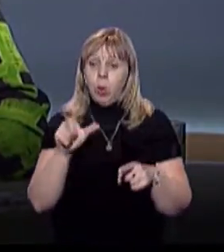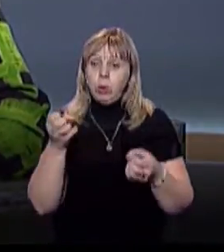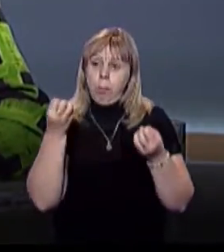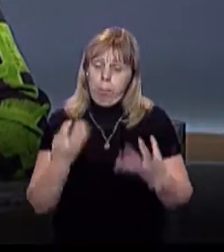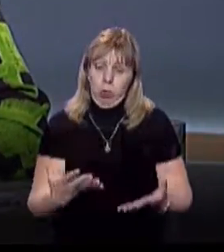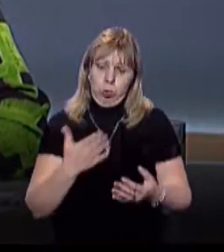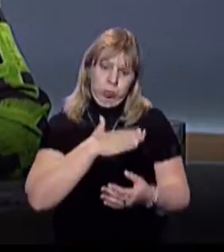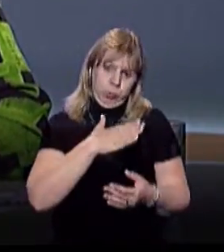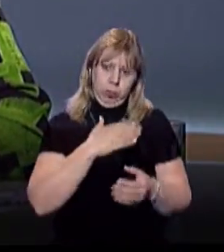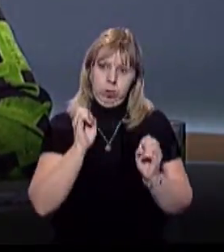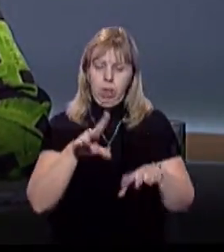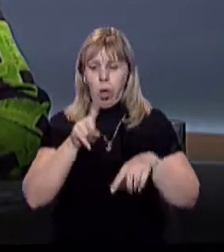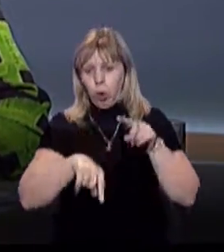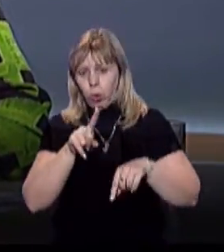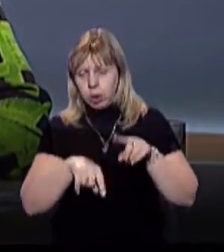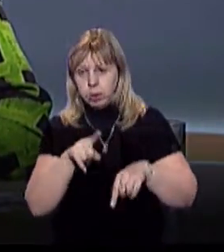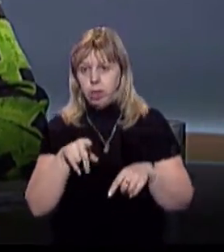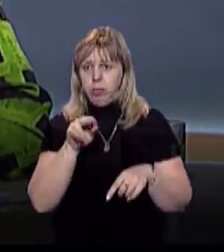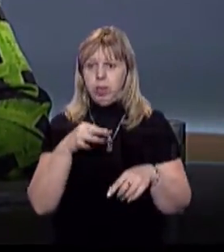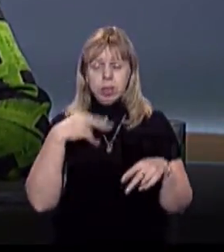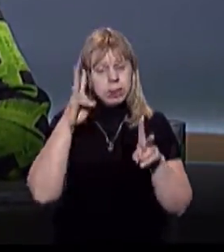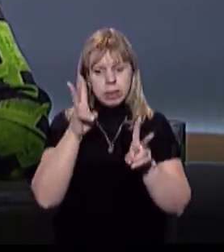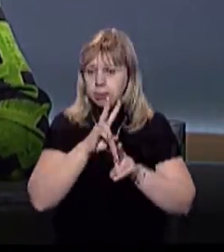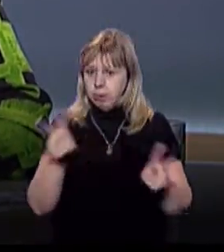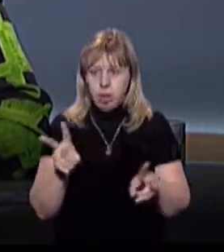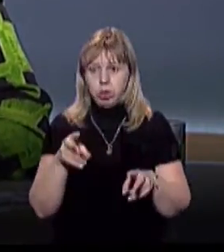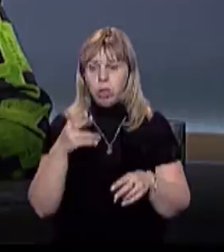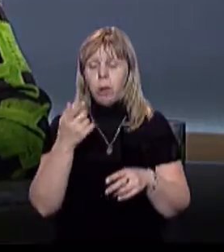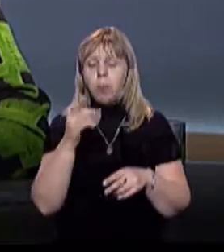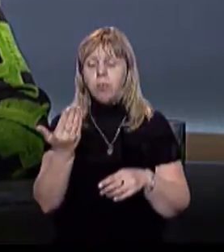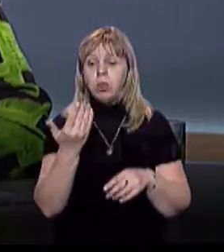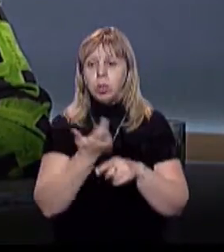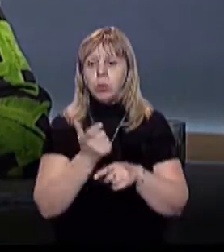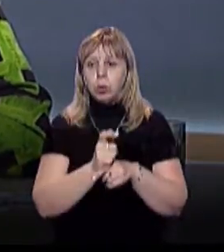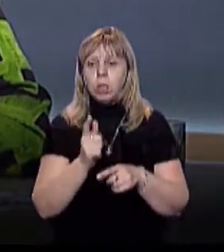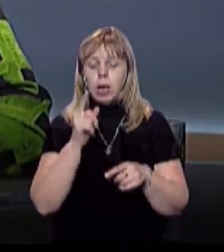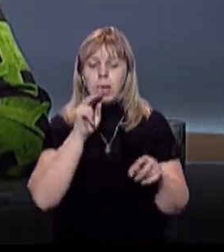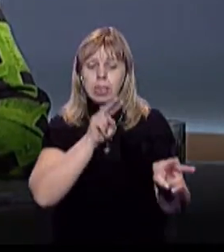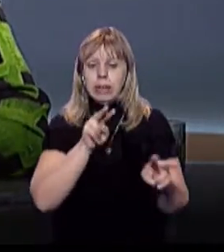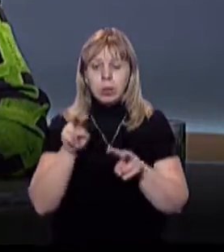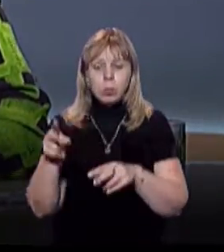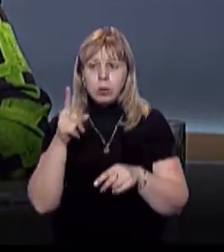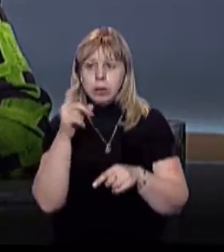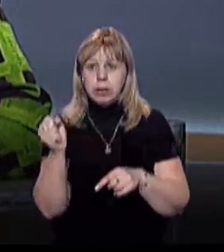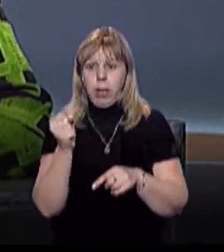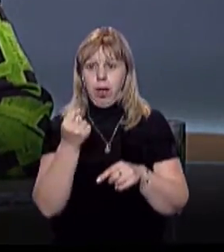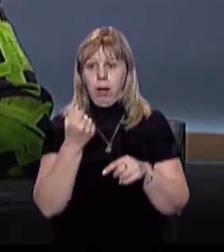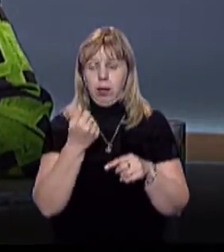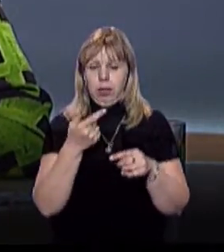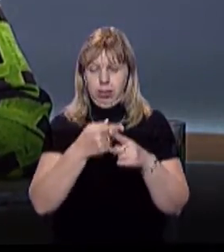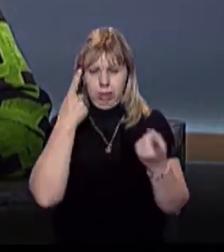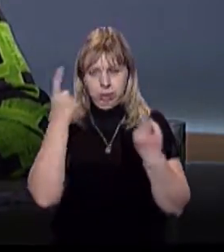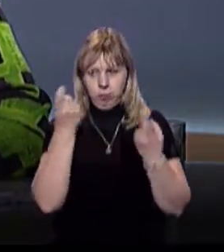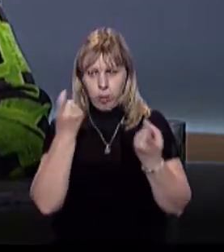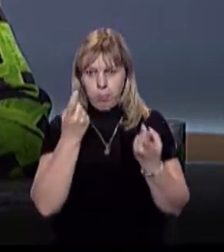просто здавати там для родичів, або не знаючи навіть, бо не дуже слідкують, можливо, за засобами